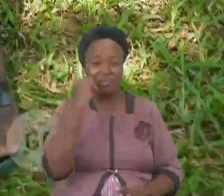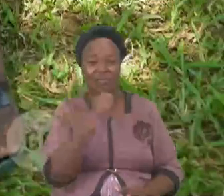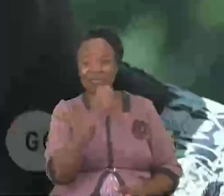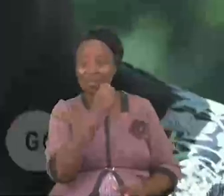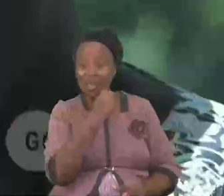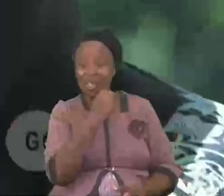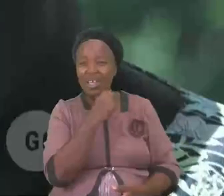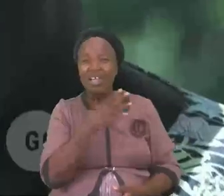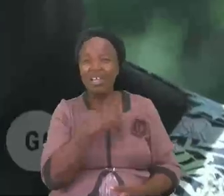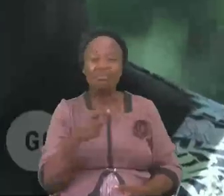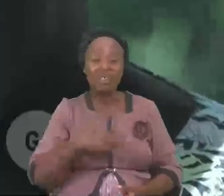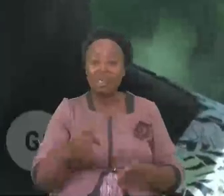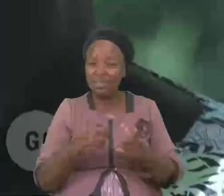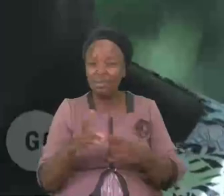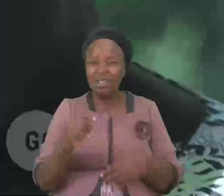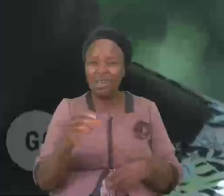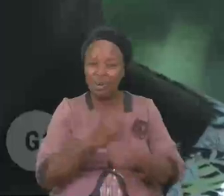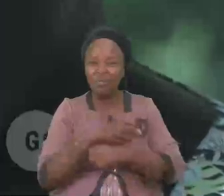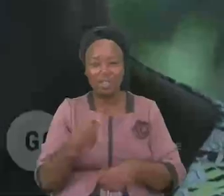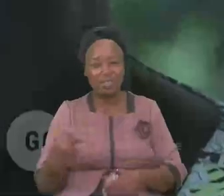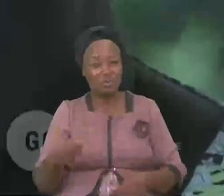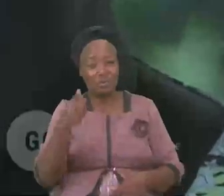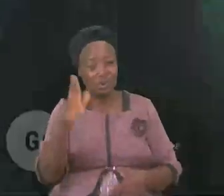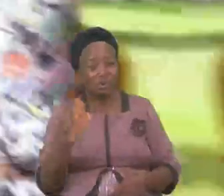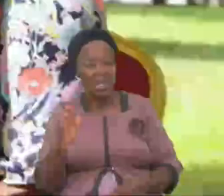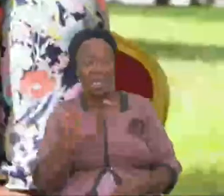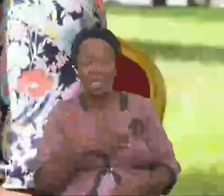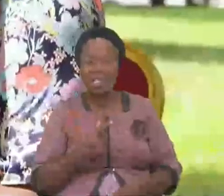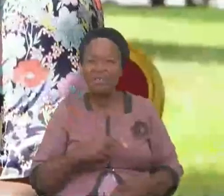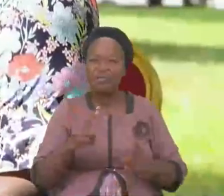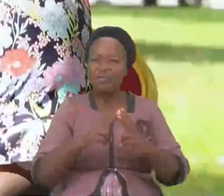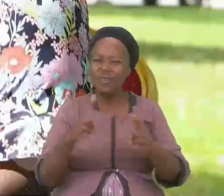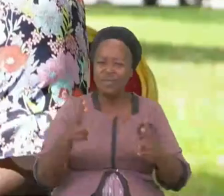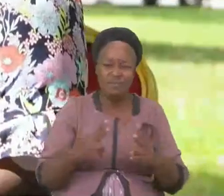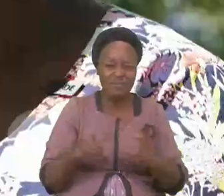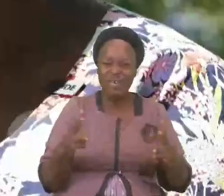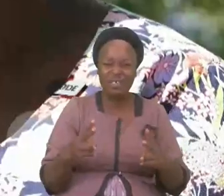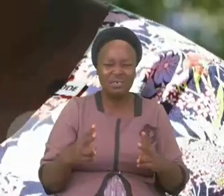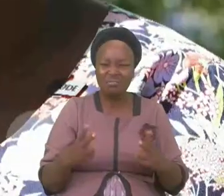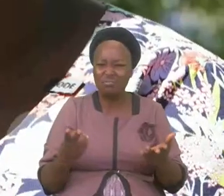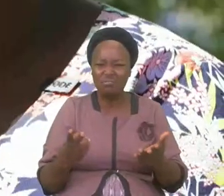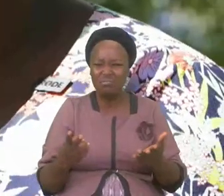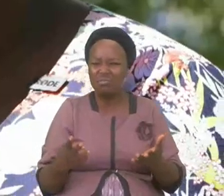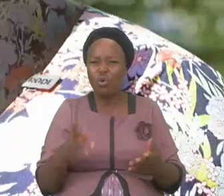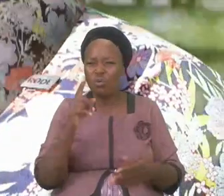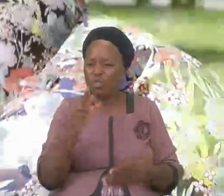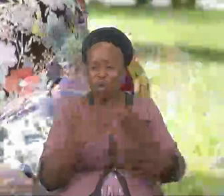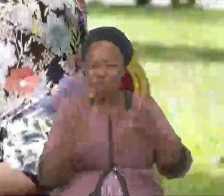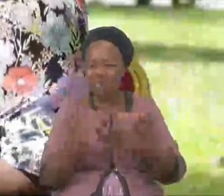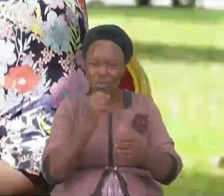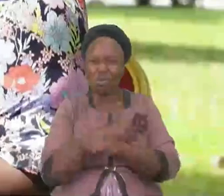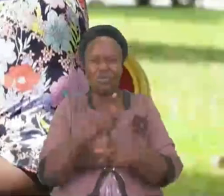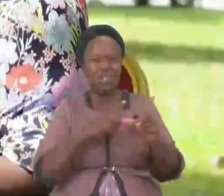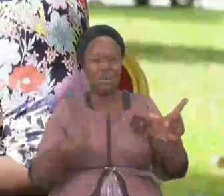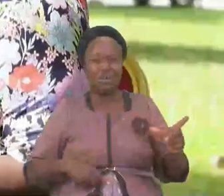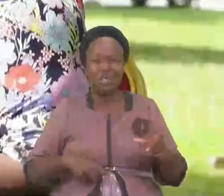J'aimais mes enfants, j'aimais les choses de Dieu. Je ne savais jamais que le diable planifiait contre ma vie. On m'appelle Ngozi